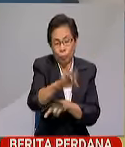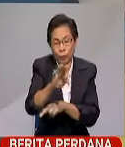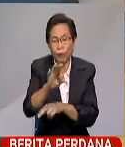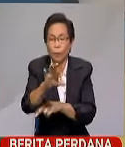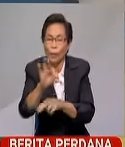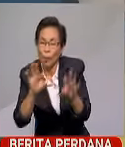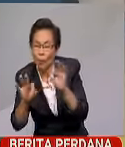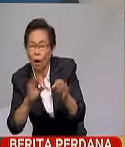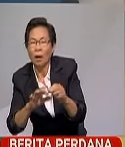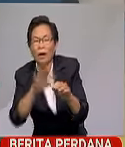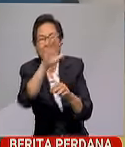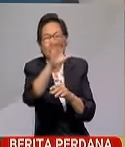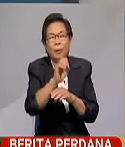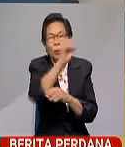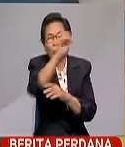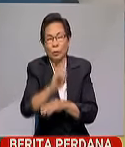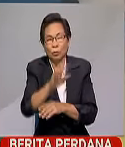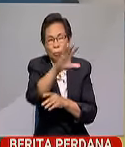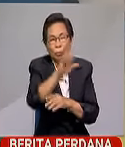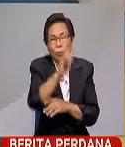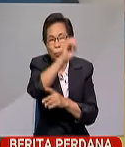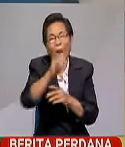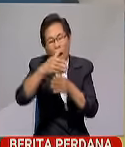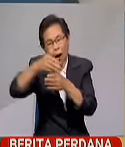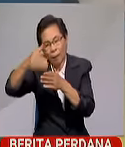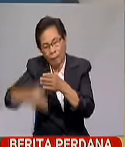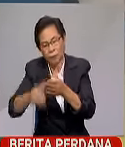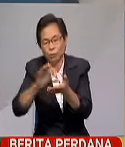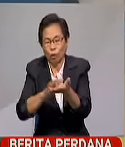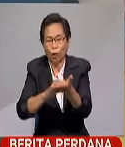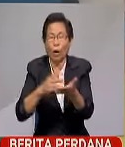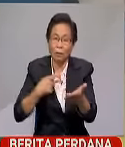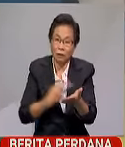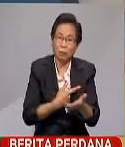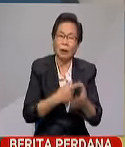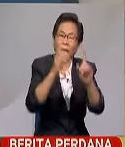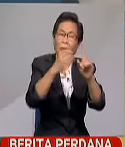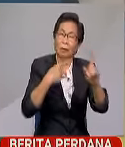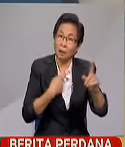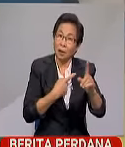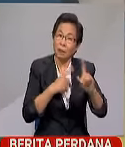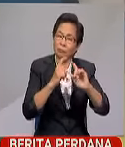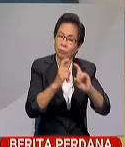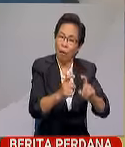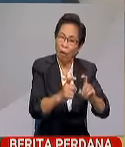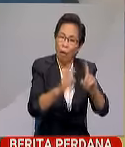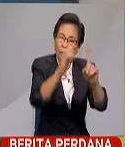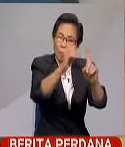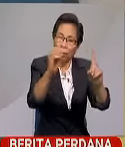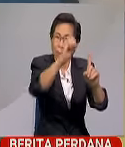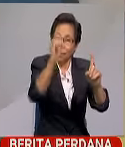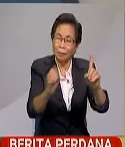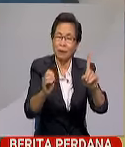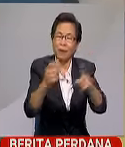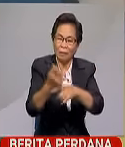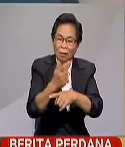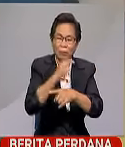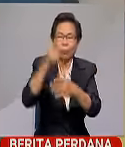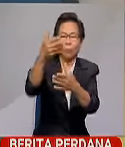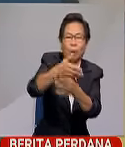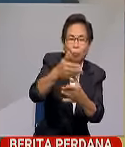hampir 50% atlet kita yang dah habis sekolah. Jadi saya boleh bagi 100% program latihan tanpa